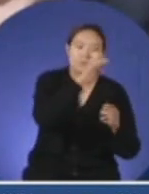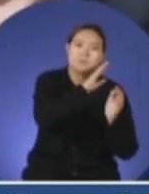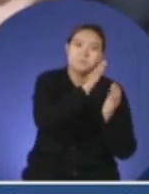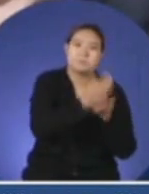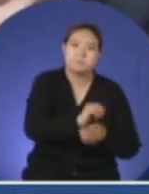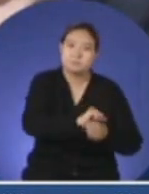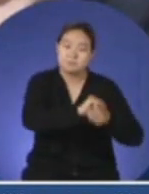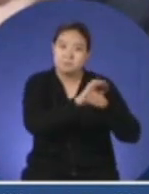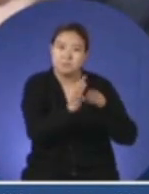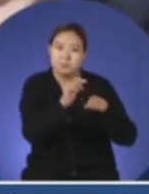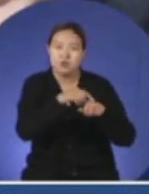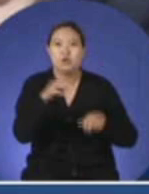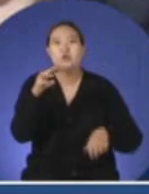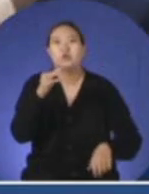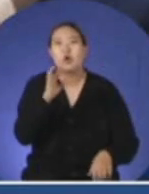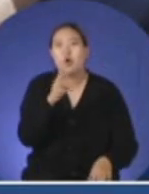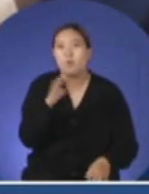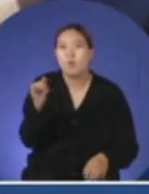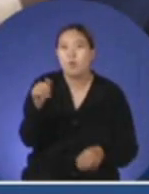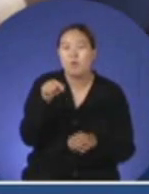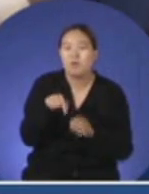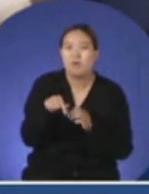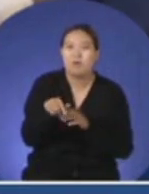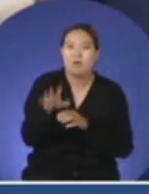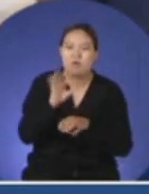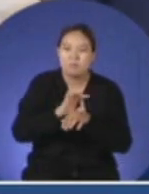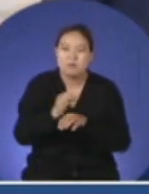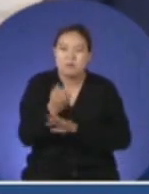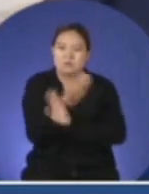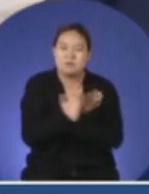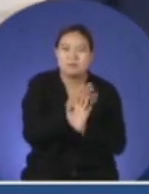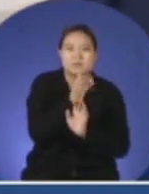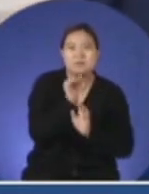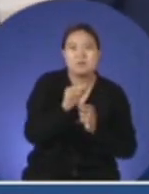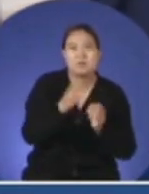коронавирус болон томоогийн хариу арга хэмжээний бэлэн байдлын эмчилгээний 3 сарын нөөцтэй байгаа гинэ.